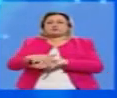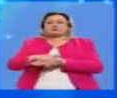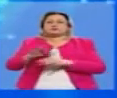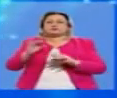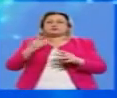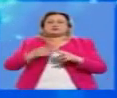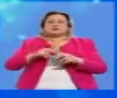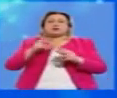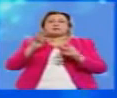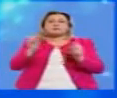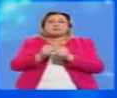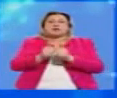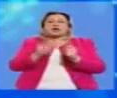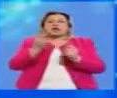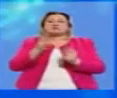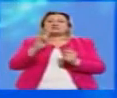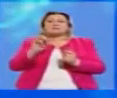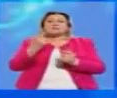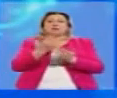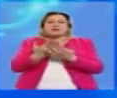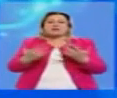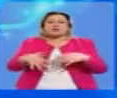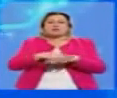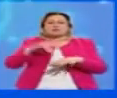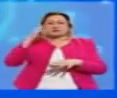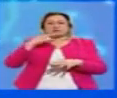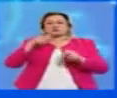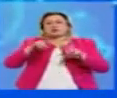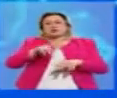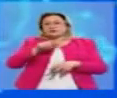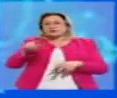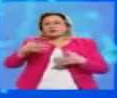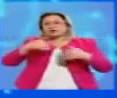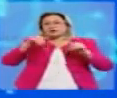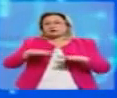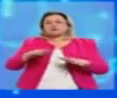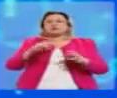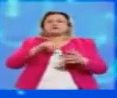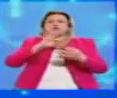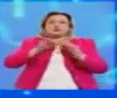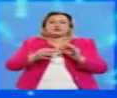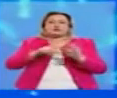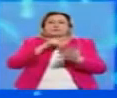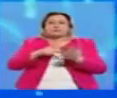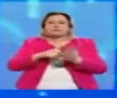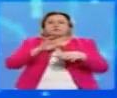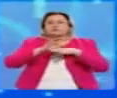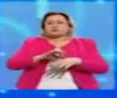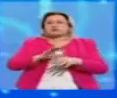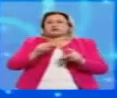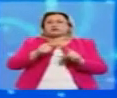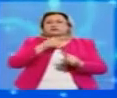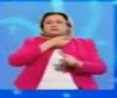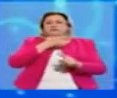зор екенін тұрғындардың өздері сезінуде. Биыл облыстық Қазақстан халқы ассамблеясы жанындағы қоғамдық келісім кеңесінің құрылғанына 5